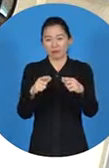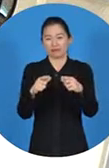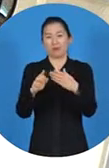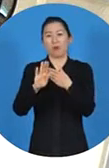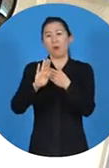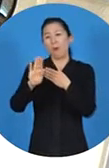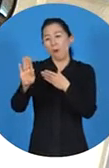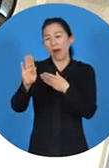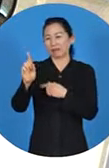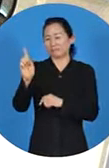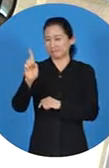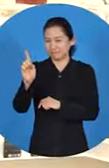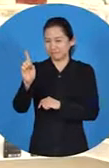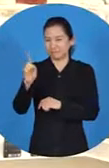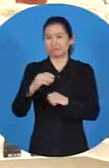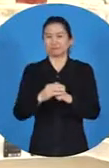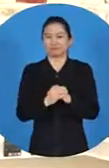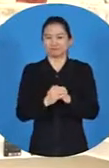みを聞きました。